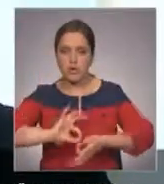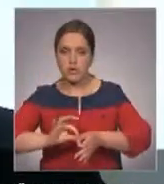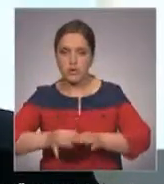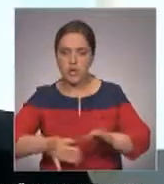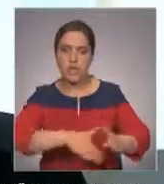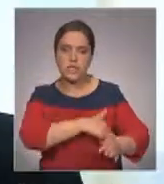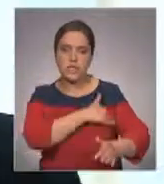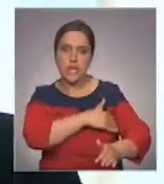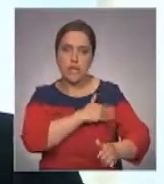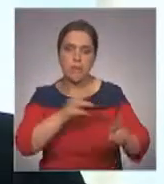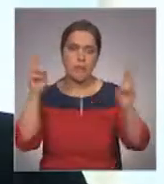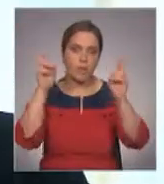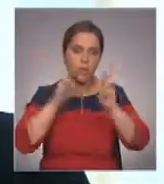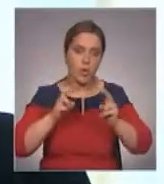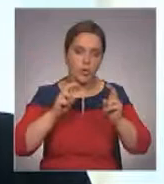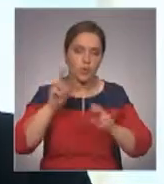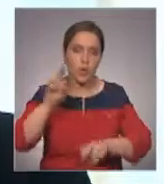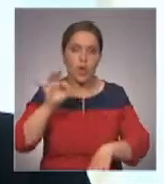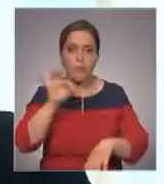среди пассажиров выявляем,